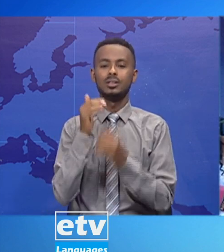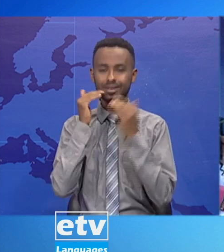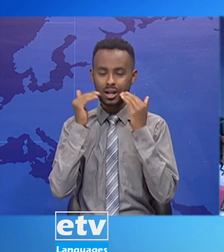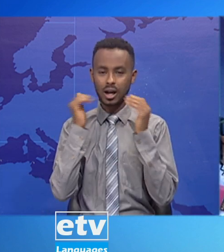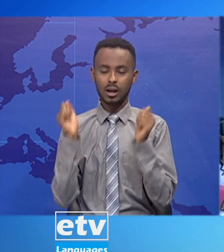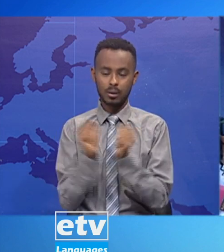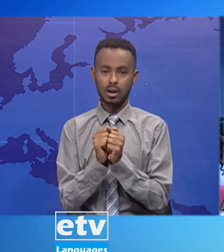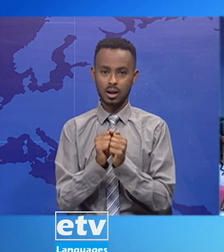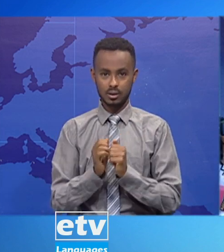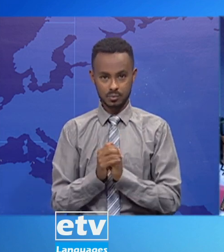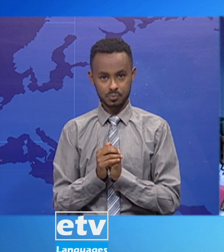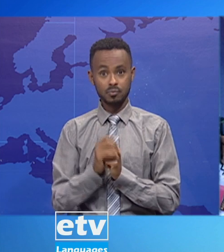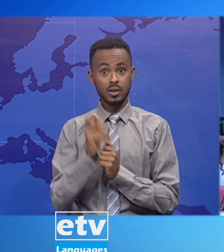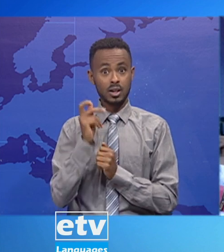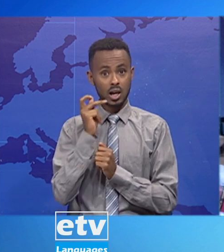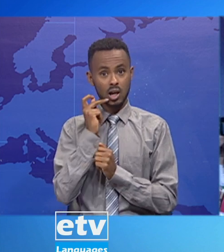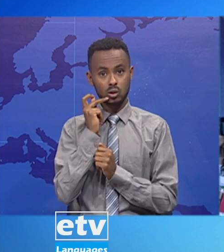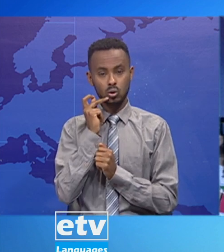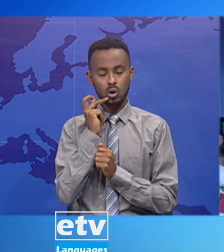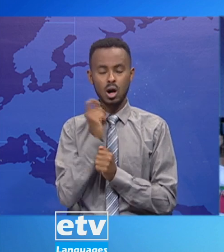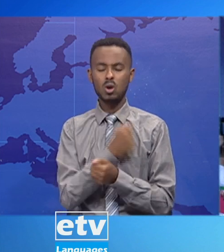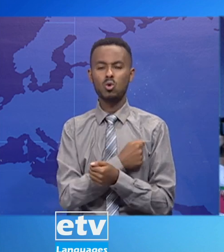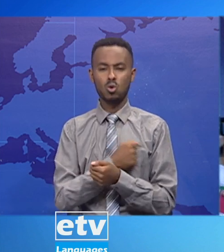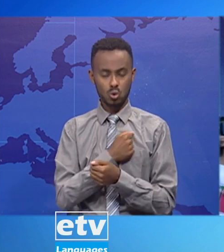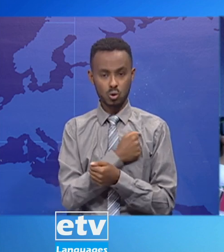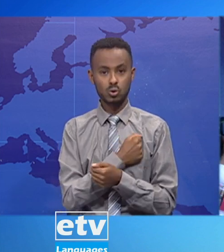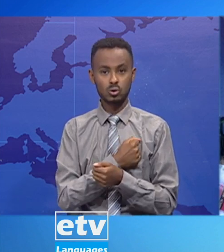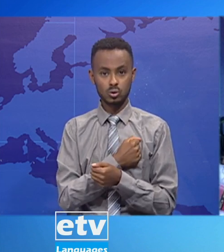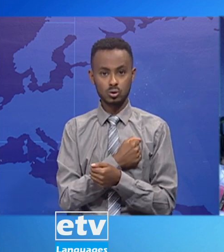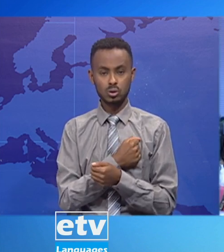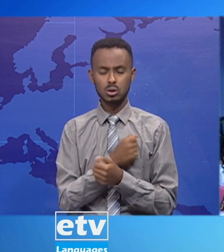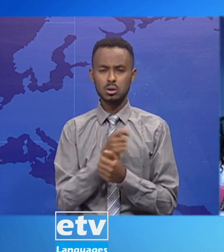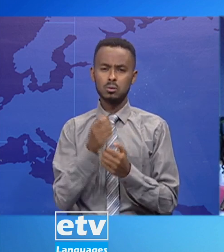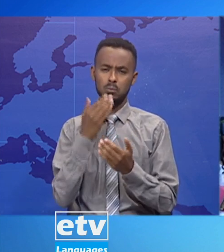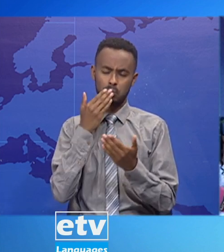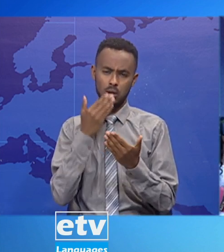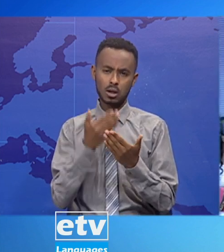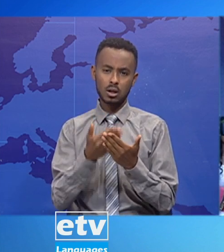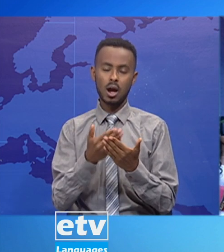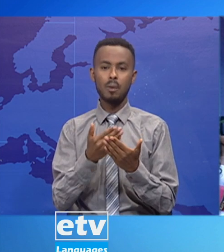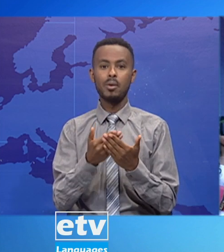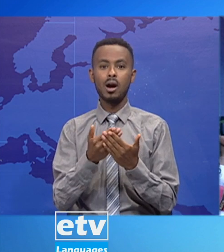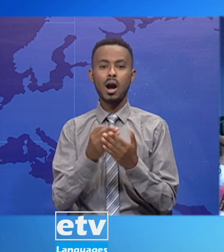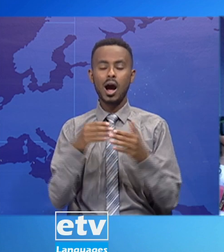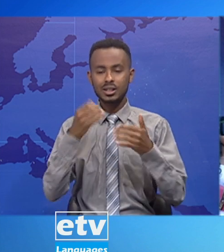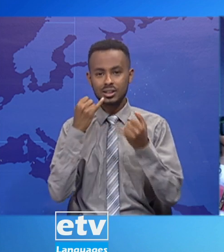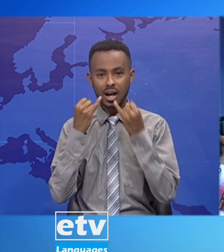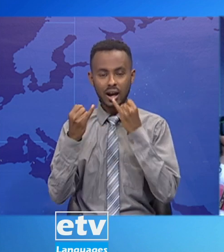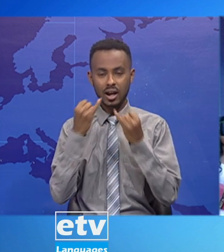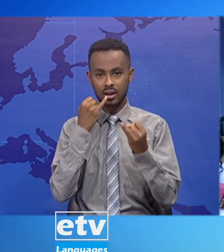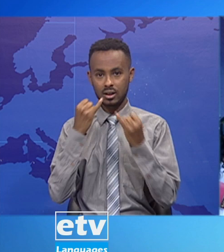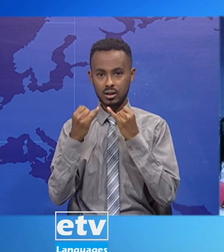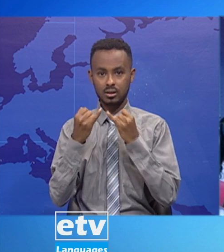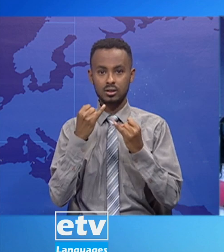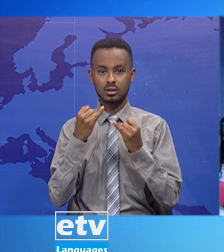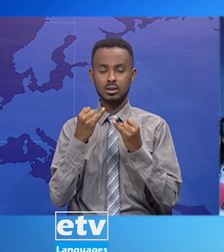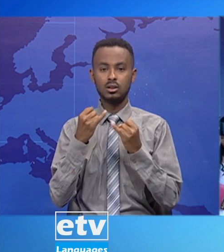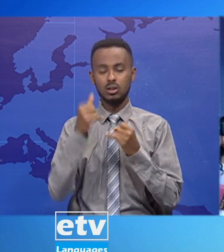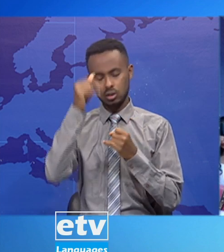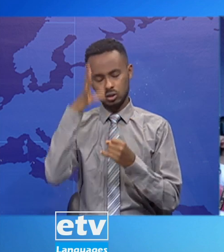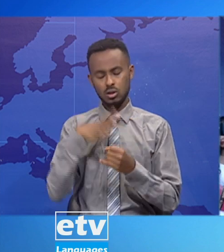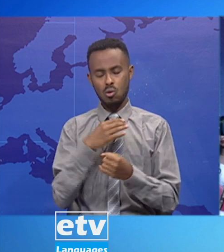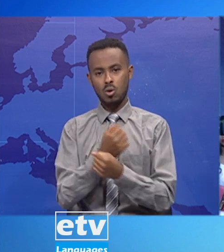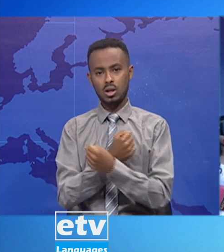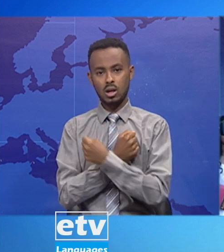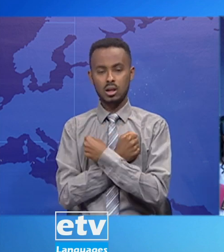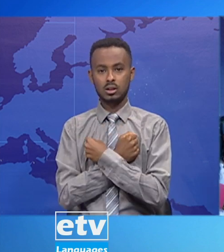አጅበናል። ደራርቱ ሩህሩህ፣ ደግ፣ አስታራቂ፣ ሰው